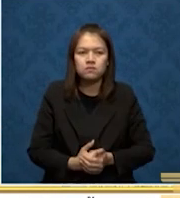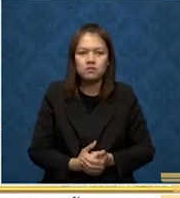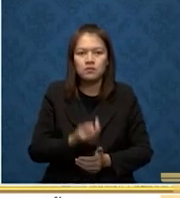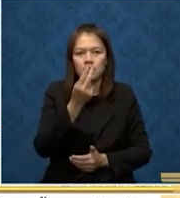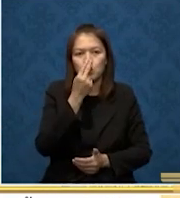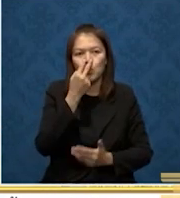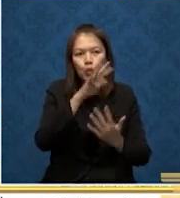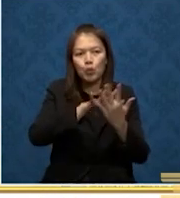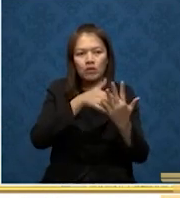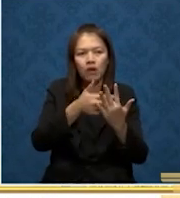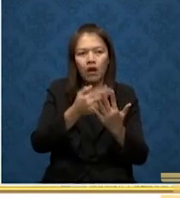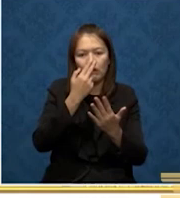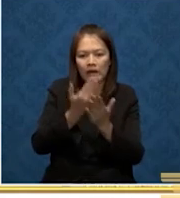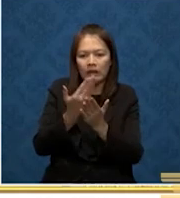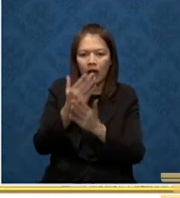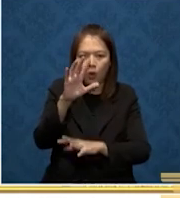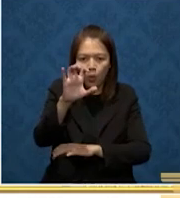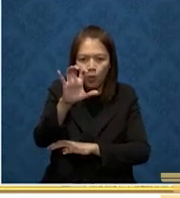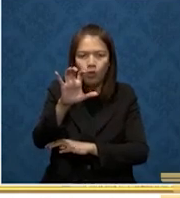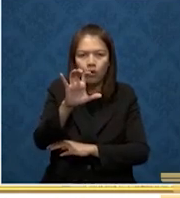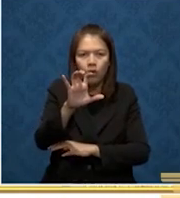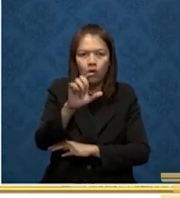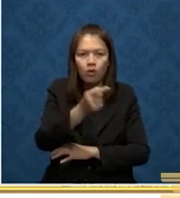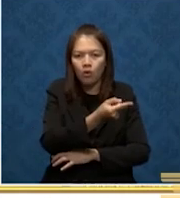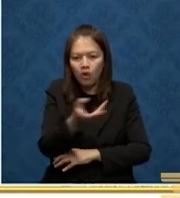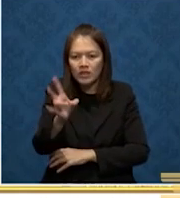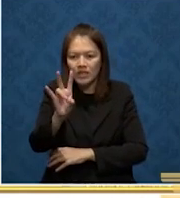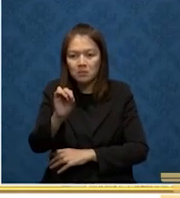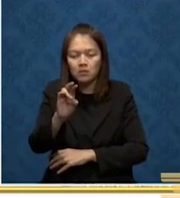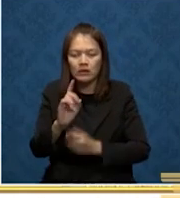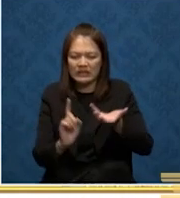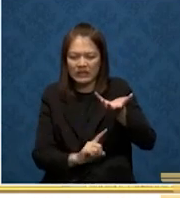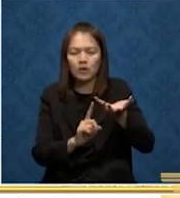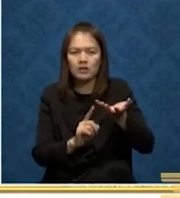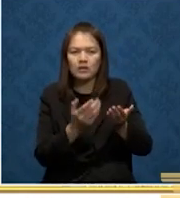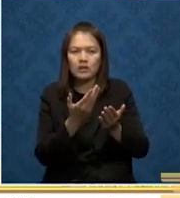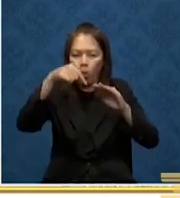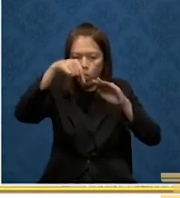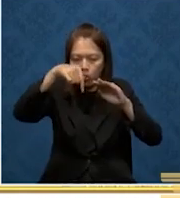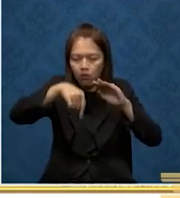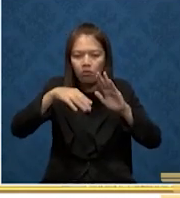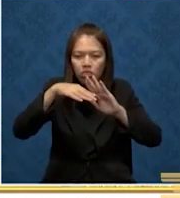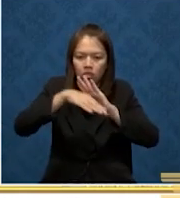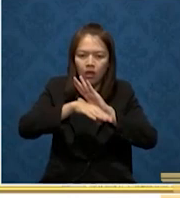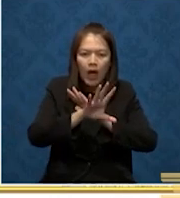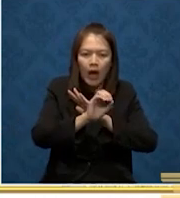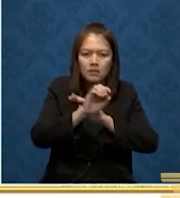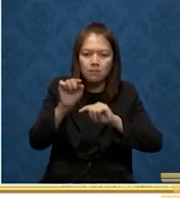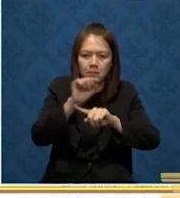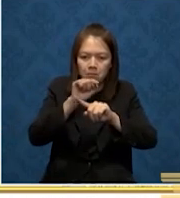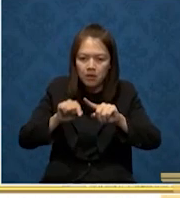จะดูจากตารางแล้จะเหวาาคากุ้งขนาด 70 ตัวโล จะตกลงมากมาเกืบ 50%